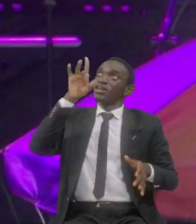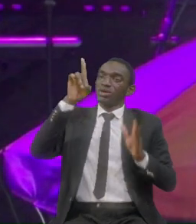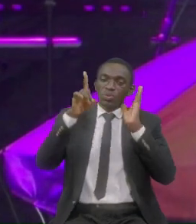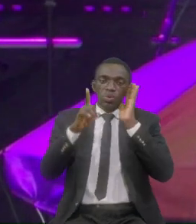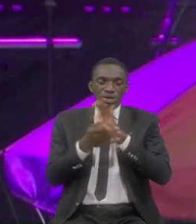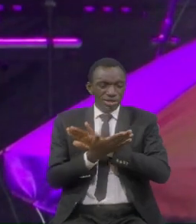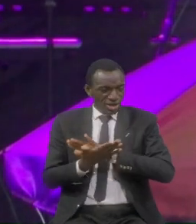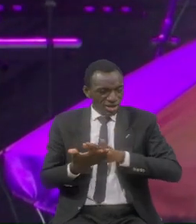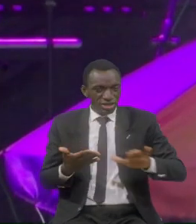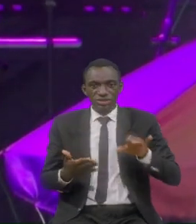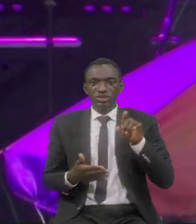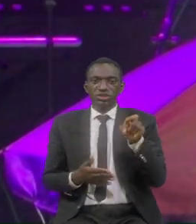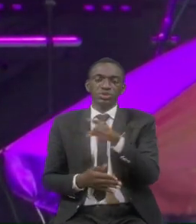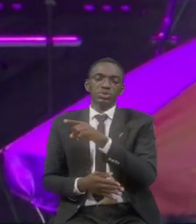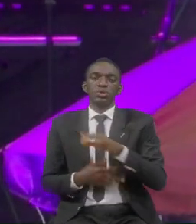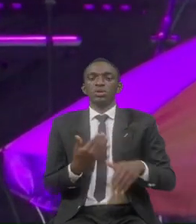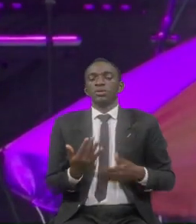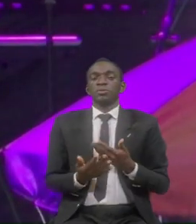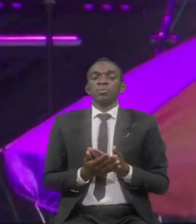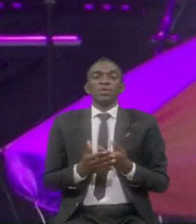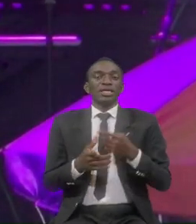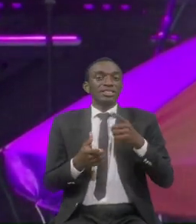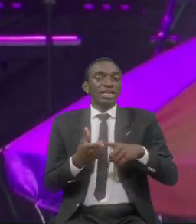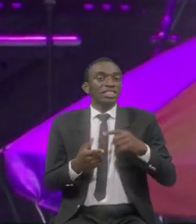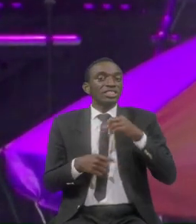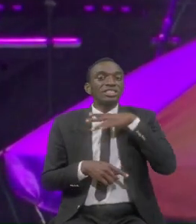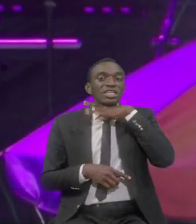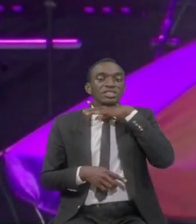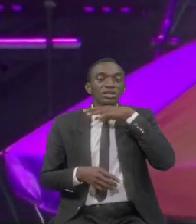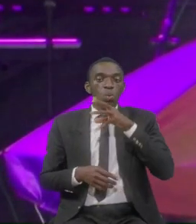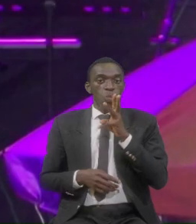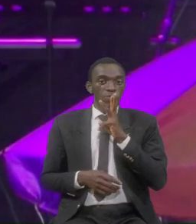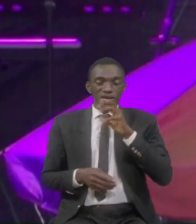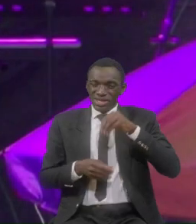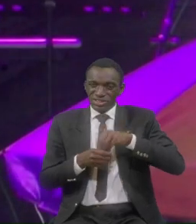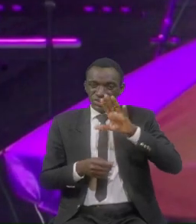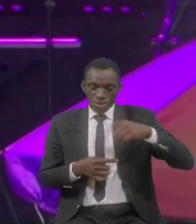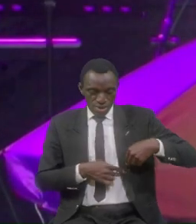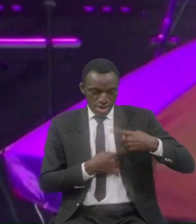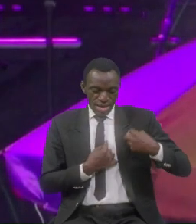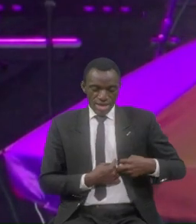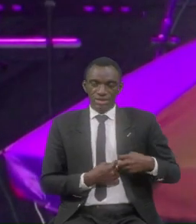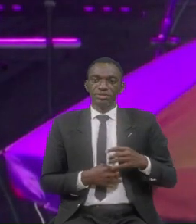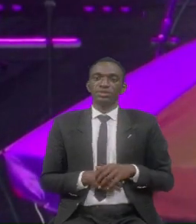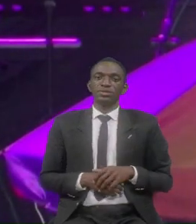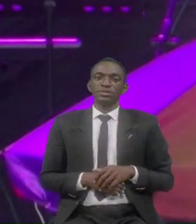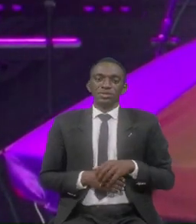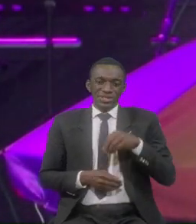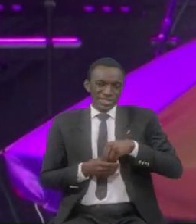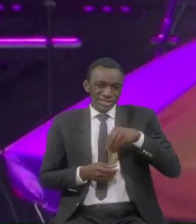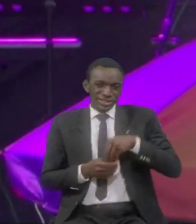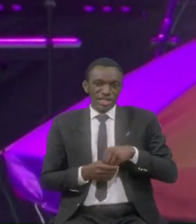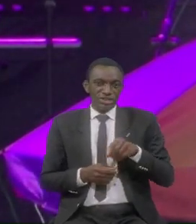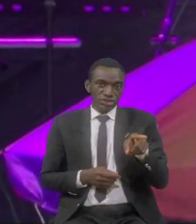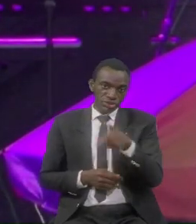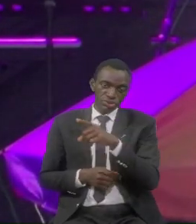gikan atong atabay nga nahulugan. And the dirty water in your heart, ang hugaw nga tubig sa imong kasingkasing, inside you, diha sa imong sulod, in